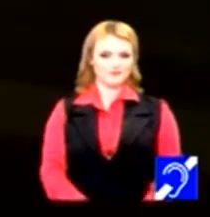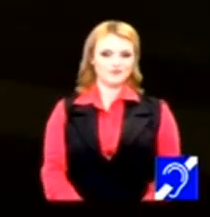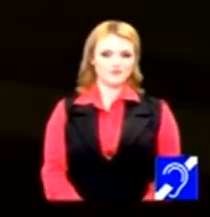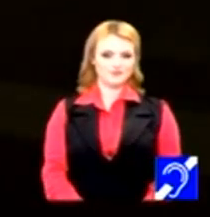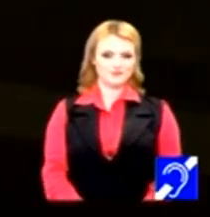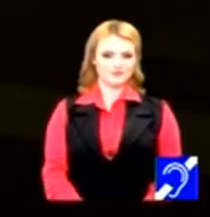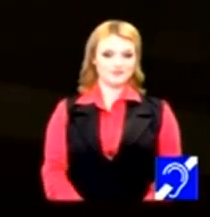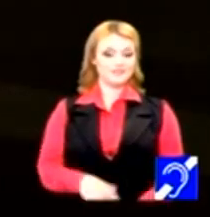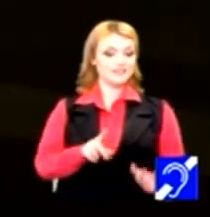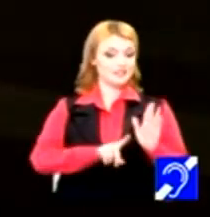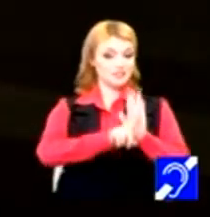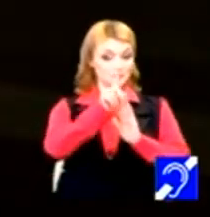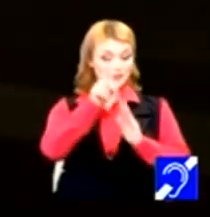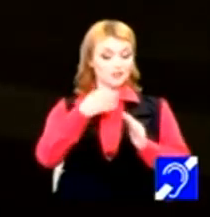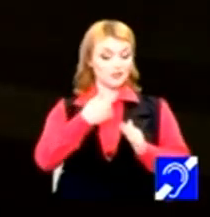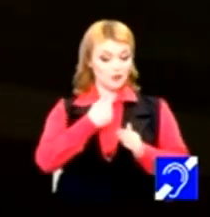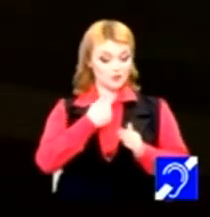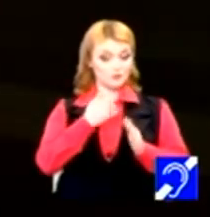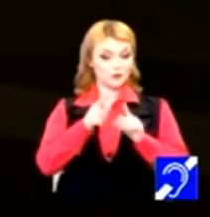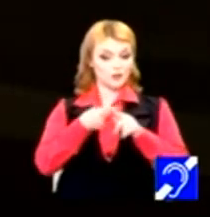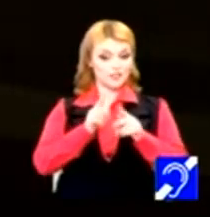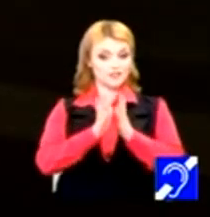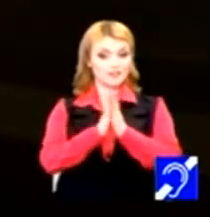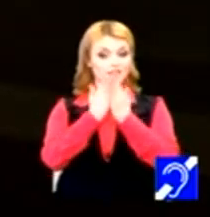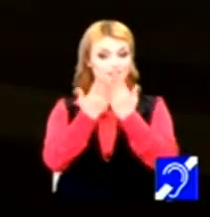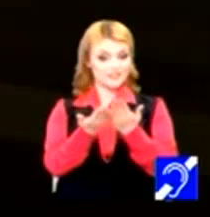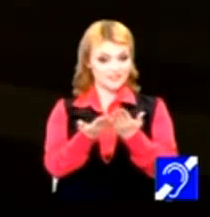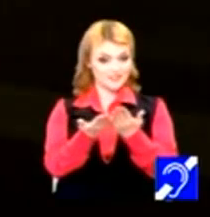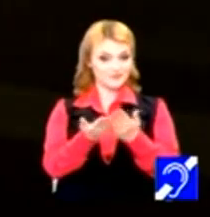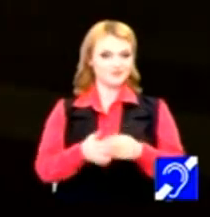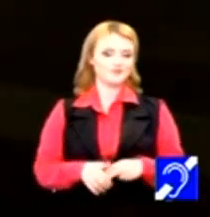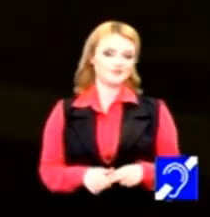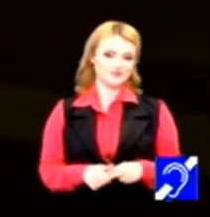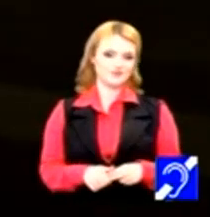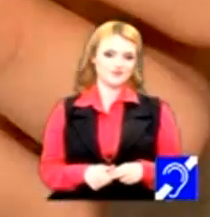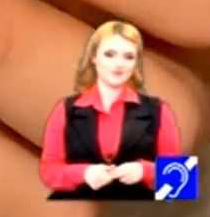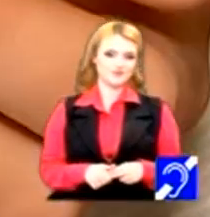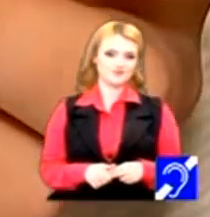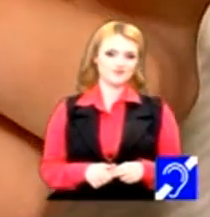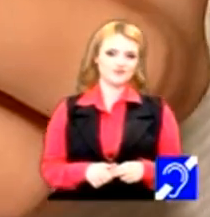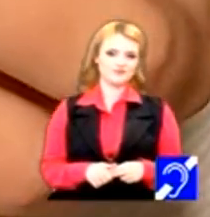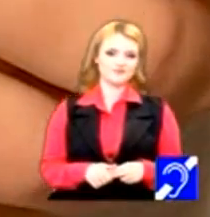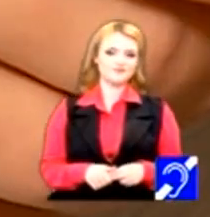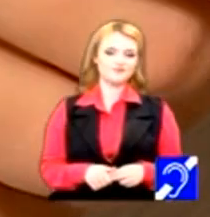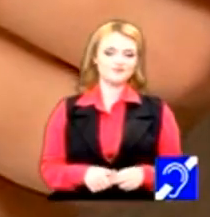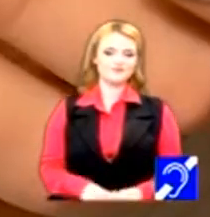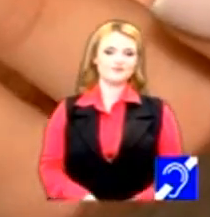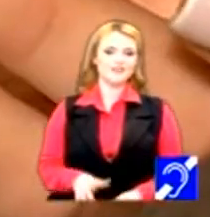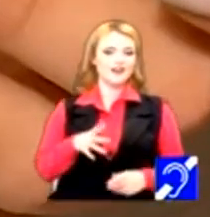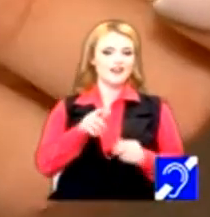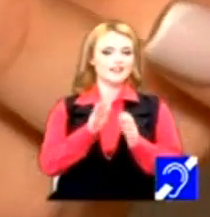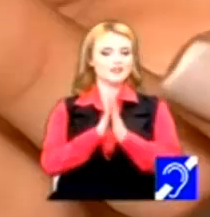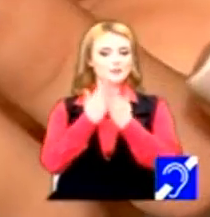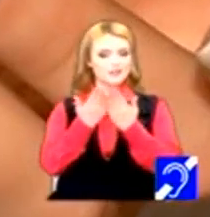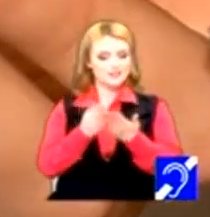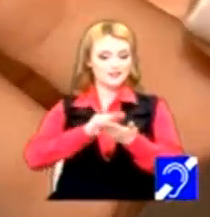cu aceste cărțișoare, care provin de la carte și mărțișor. Ele vin personalizate pentru